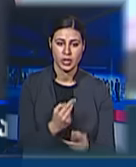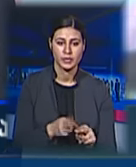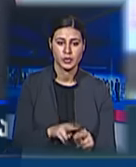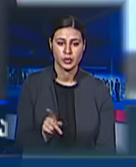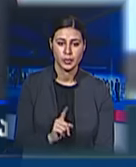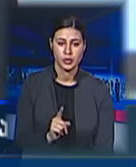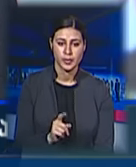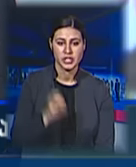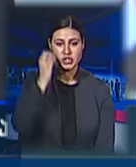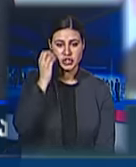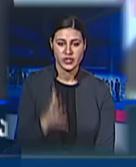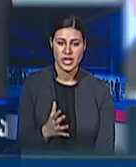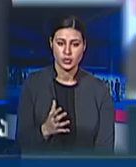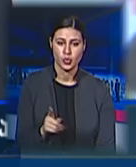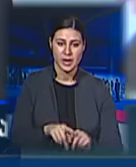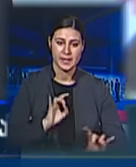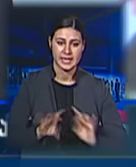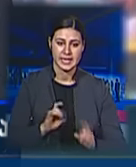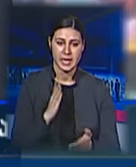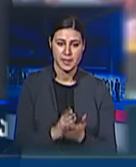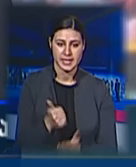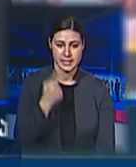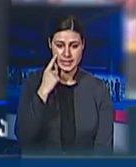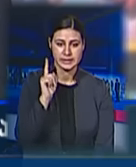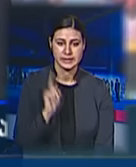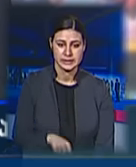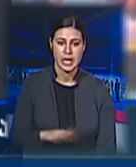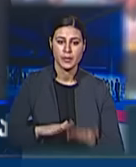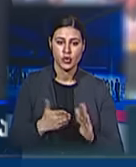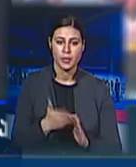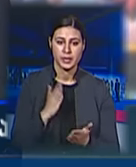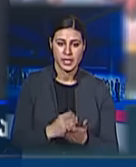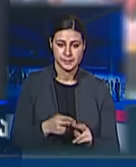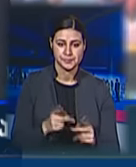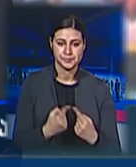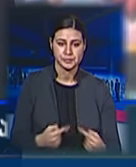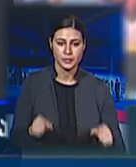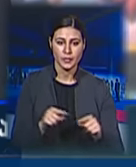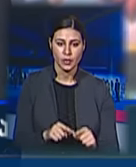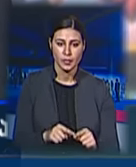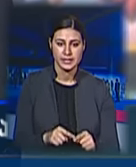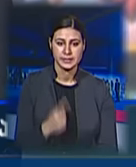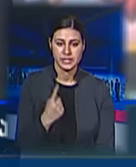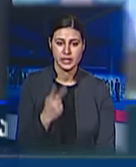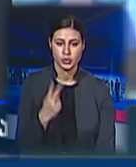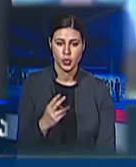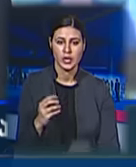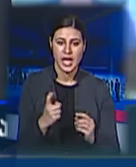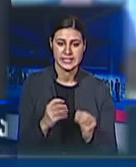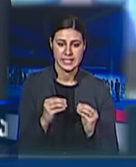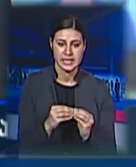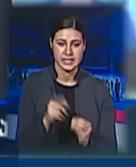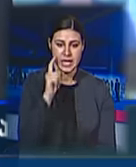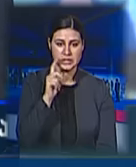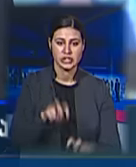რომ ჭკვიანური მარკეტინგული გათვლა აქვს, ჭკვიანურად მოფიქრებული პირობები აქვს აი ამ კომპანიებს. 1 2 10 100 კაცი